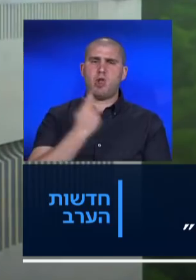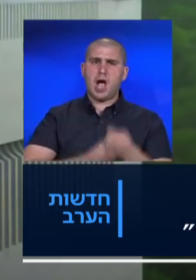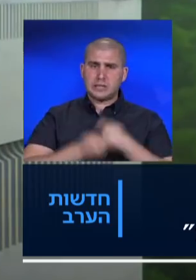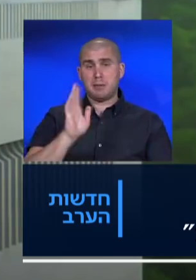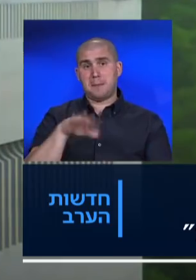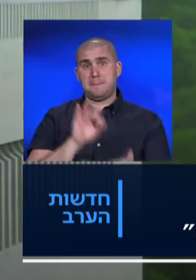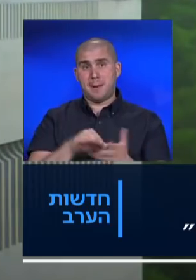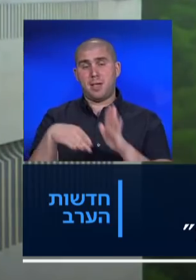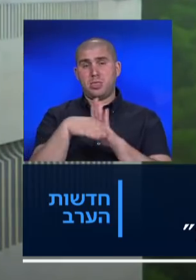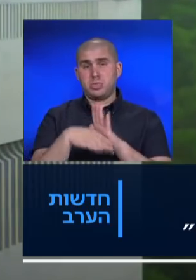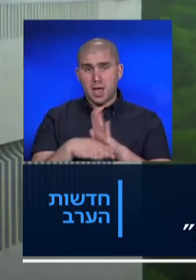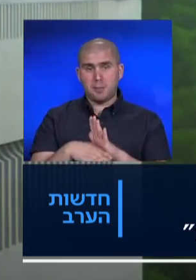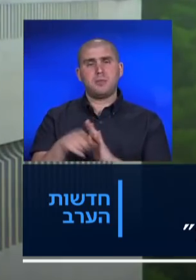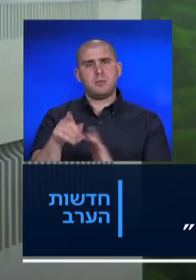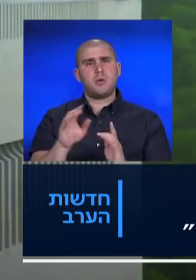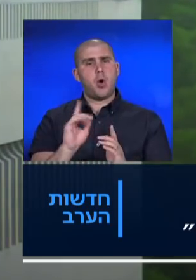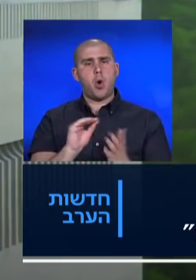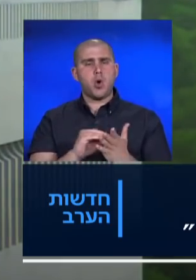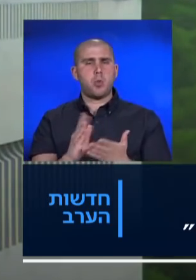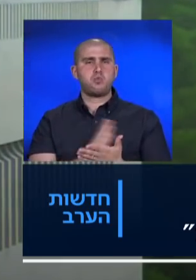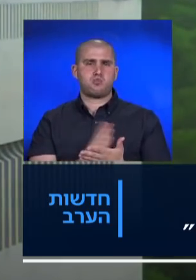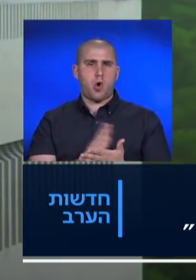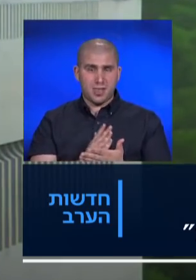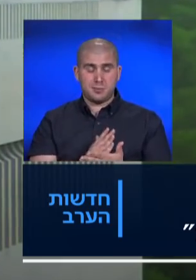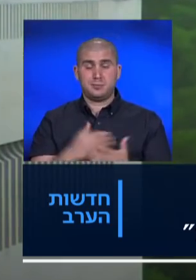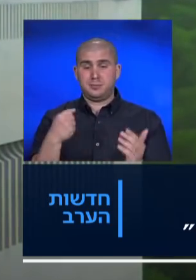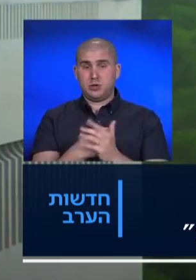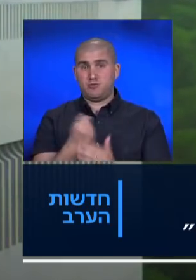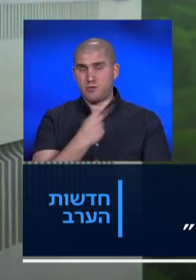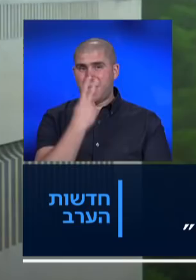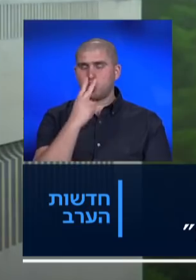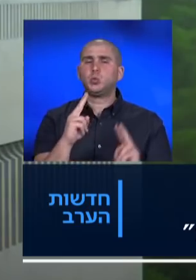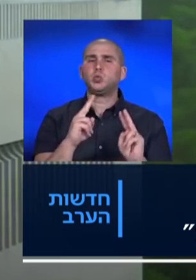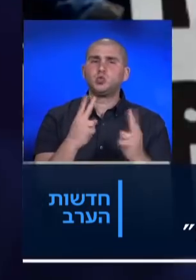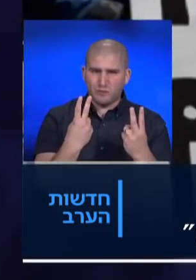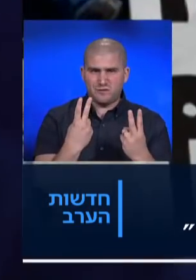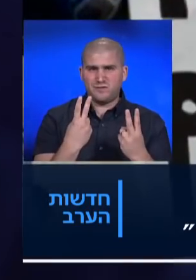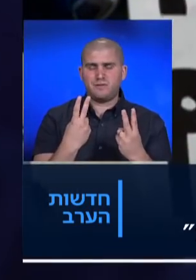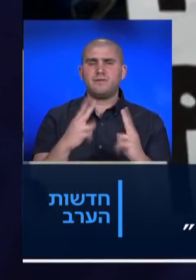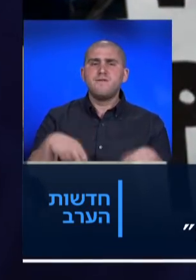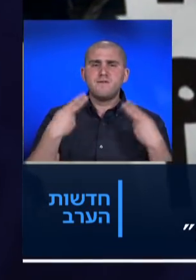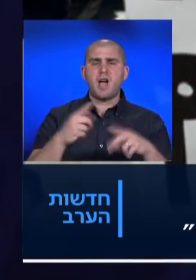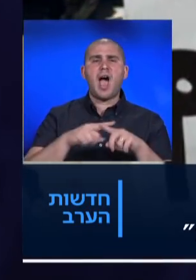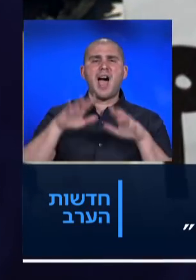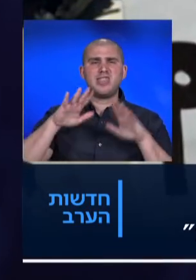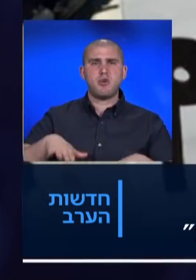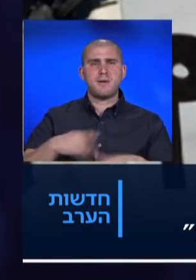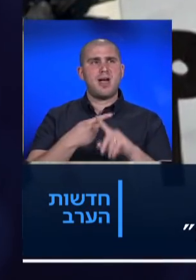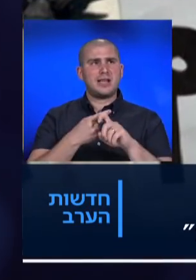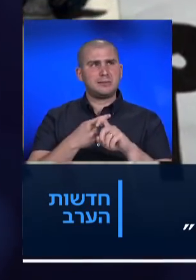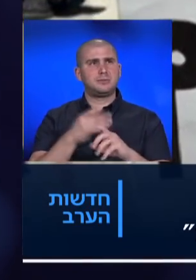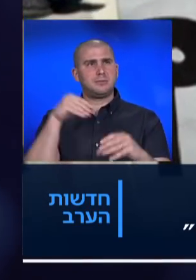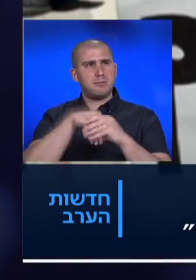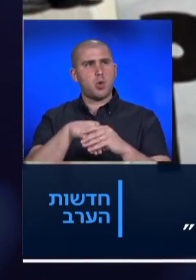לדעת הרשויות לא בשלו לכך. בסוף השבוע הזה ראינו שוב מוטיבים אנטישמיים ונאצים שמתגנבים אל תוך ההפגנות